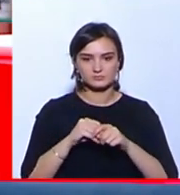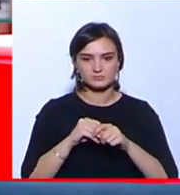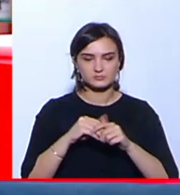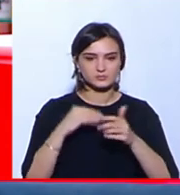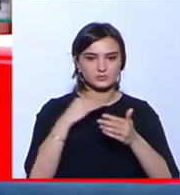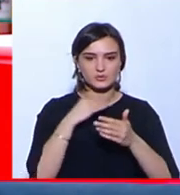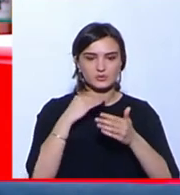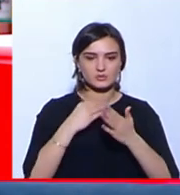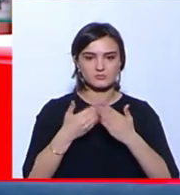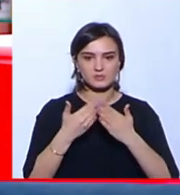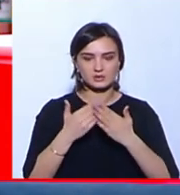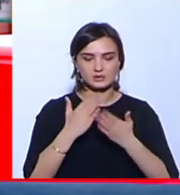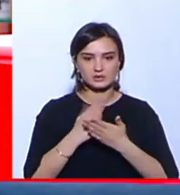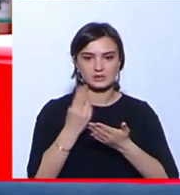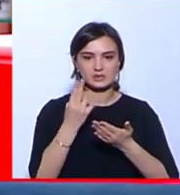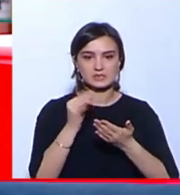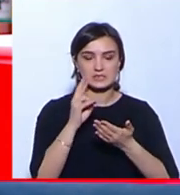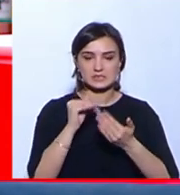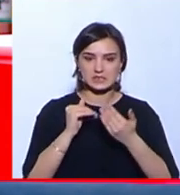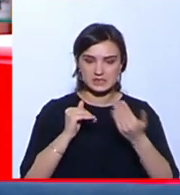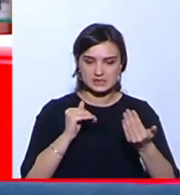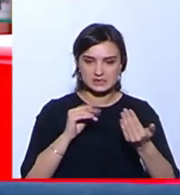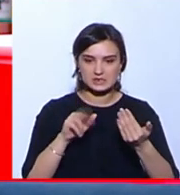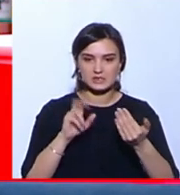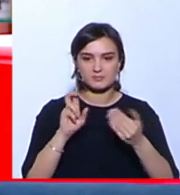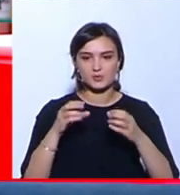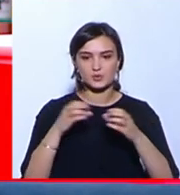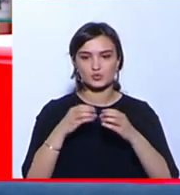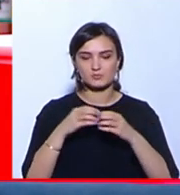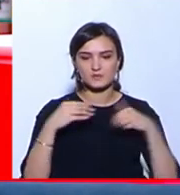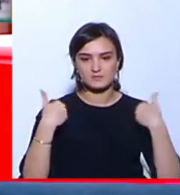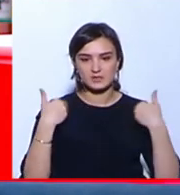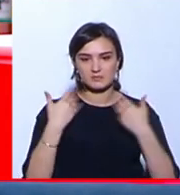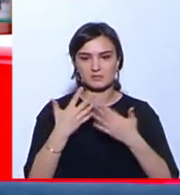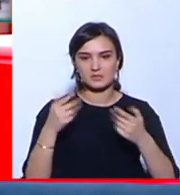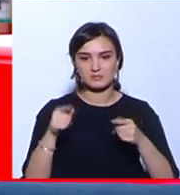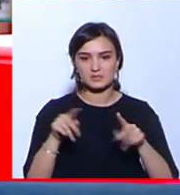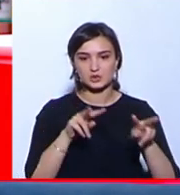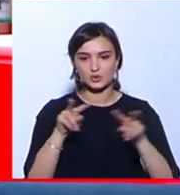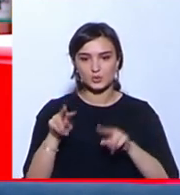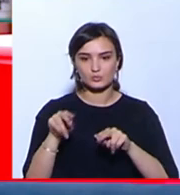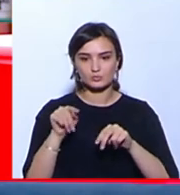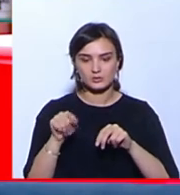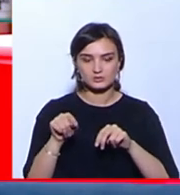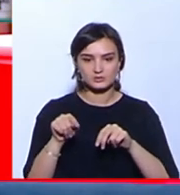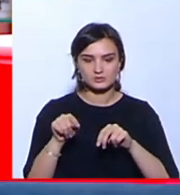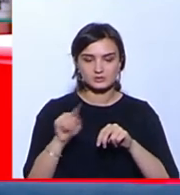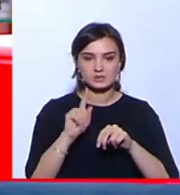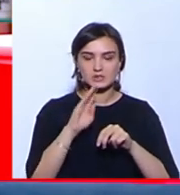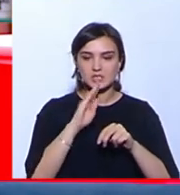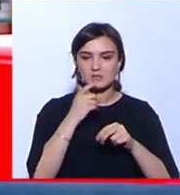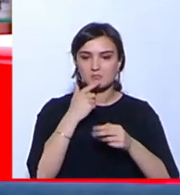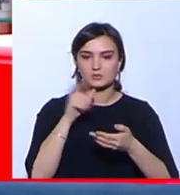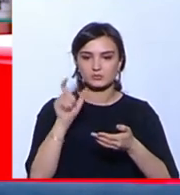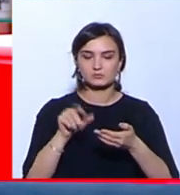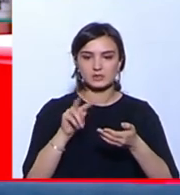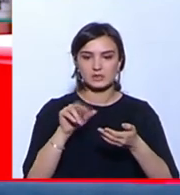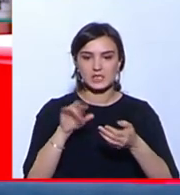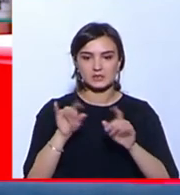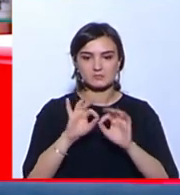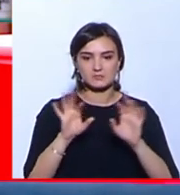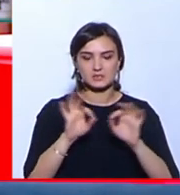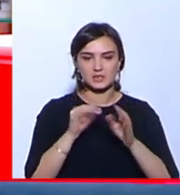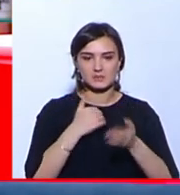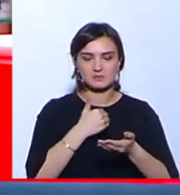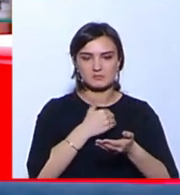ხორცი მაგალითად არის ცილისაც და B ჯგუფის ვიტამინების წყაროც ერთდროულად, რაც ქალბატონმა ლალიმ ბრძანა,